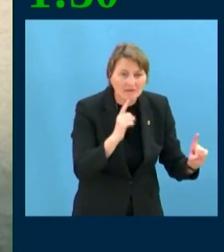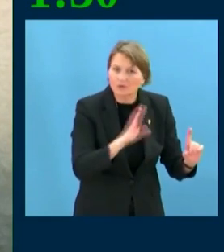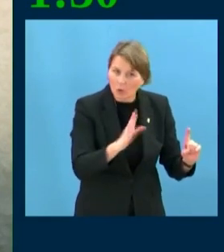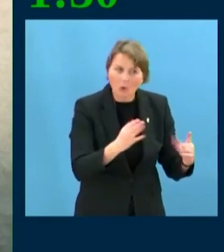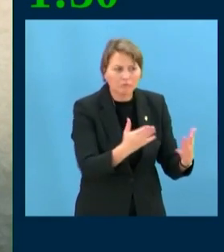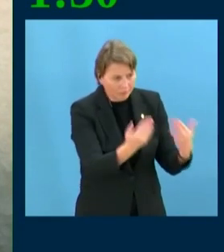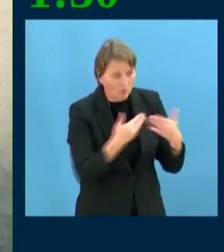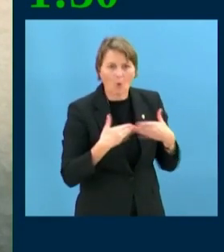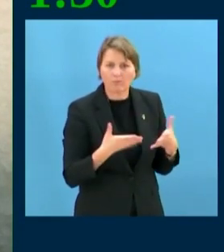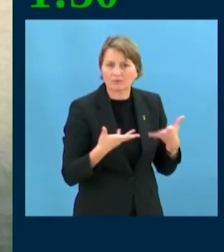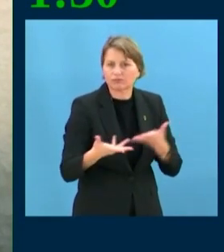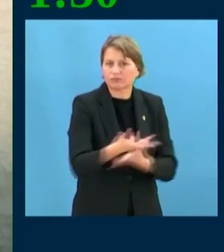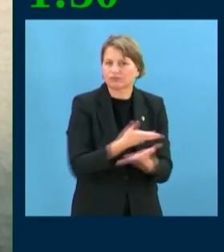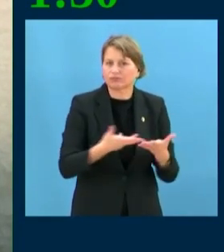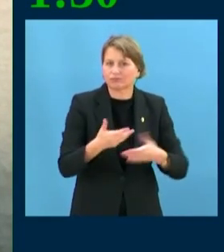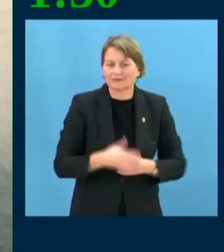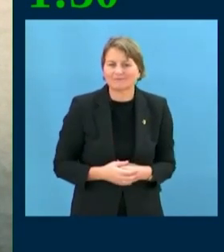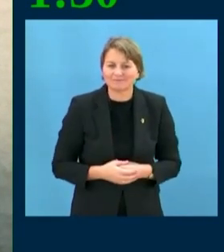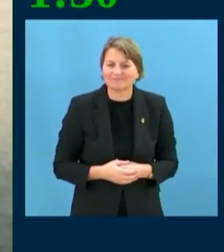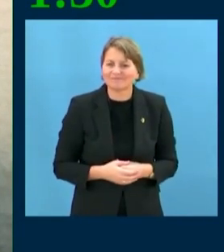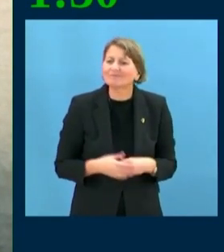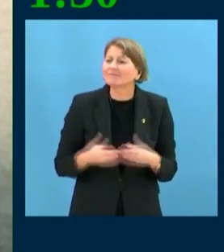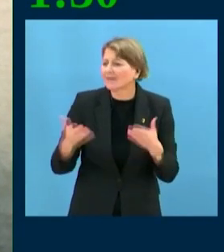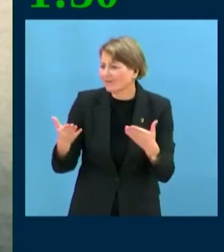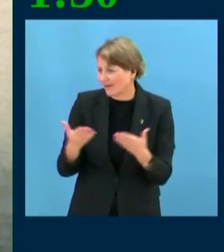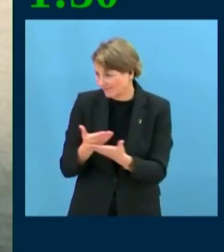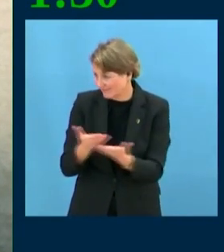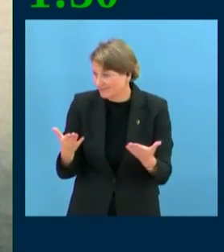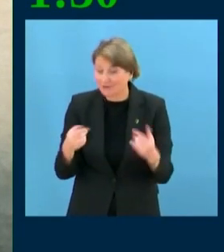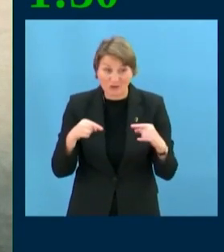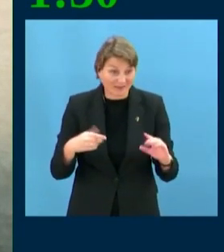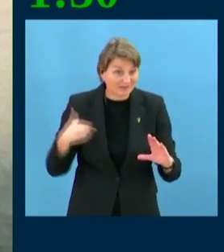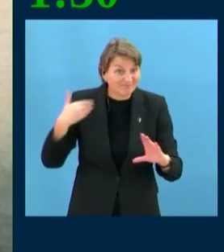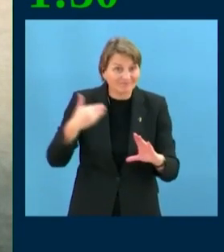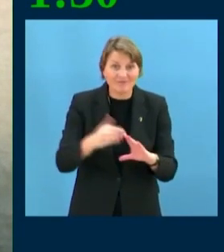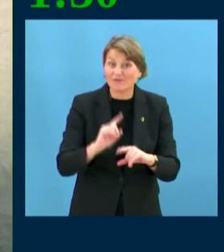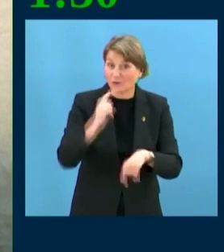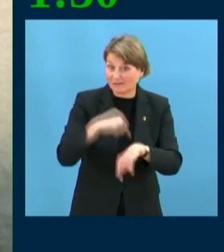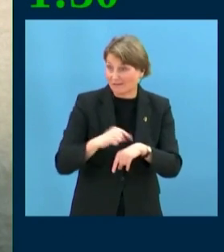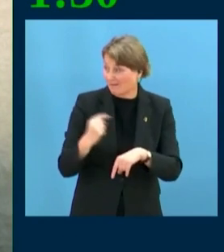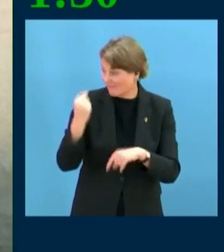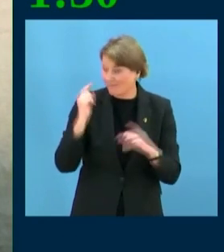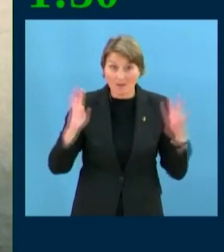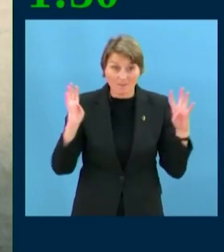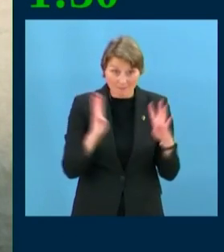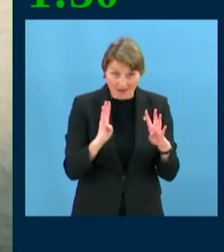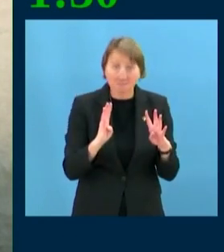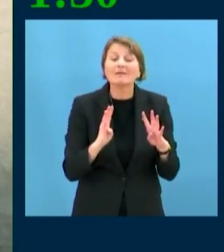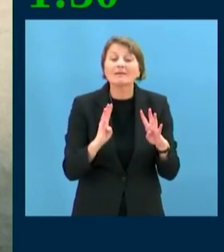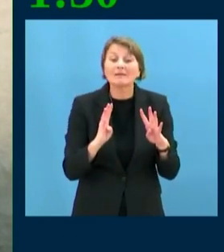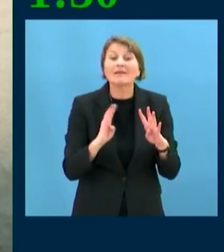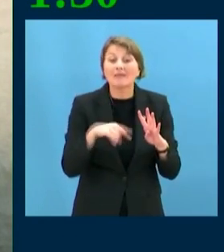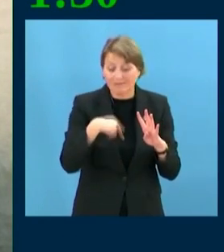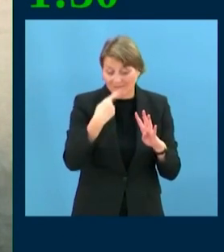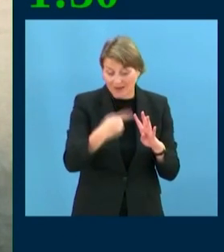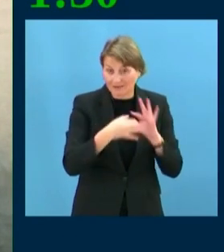olmadan duyulabileceği güvenli ve açık etkileşim alanları sağlamak için birlikte daha fazlasını ve